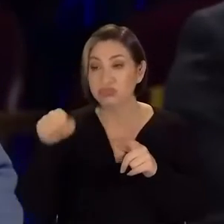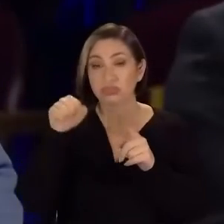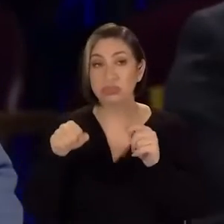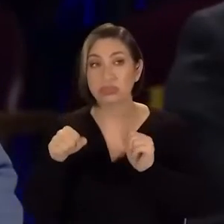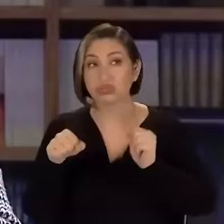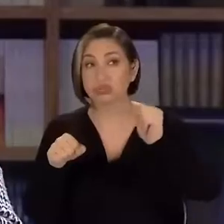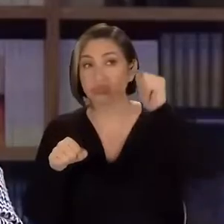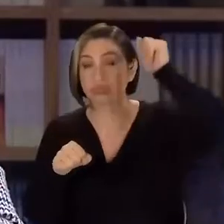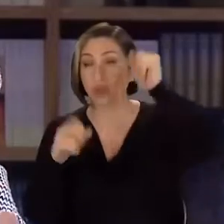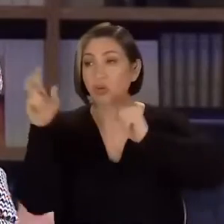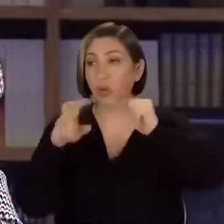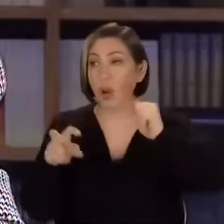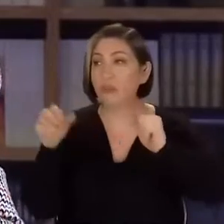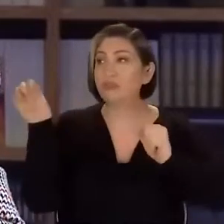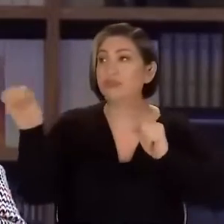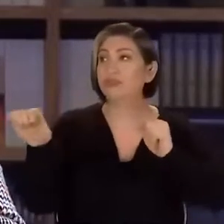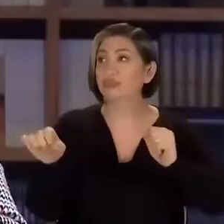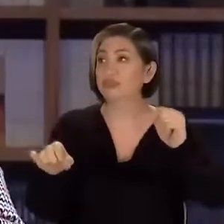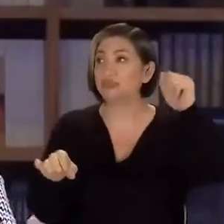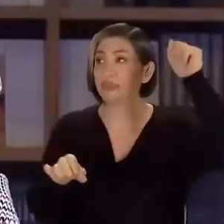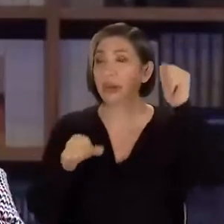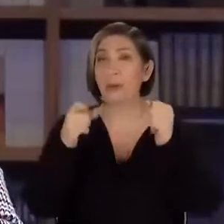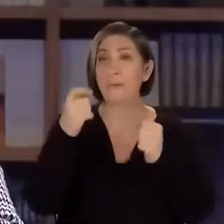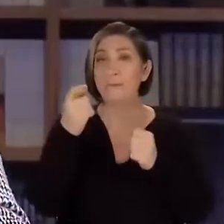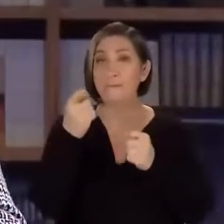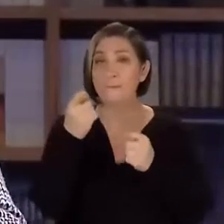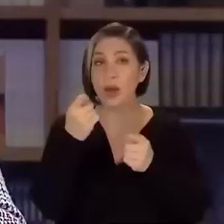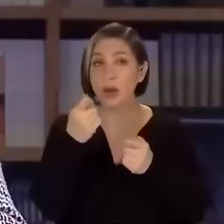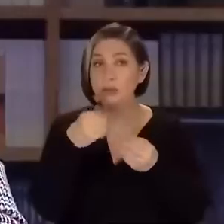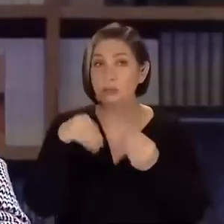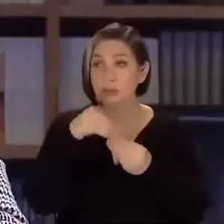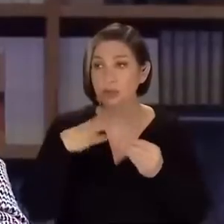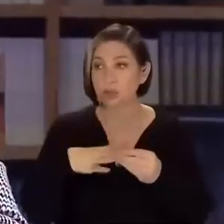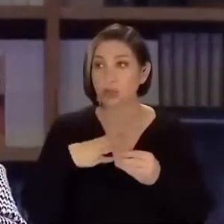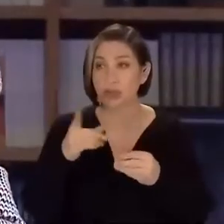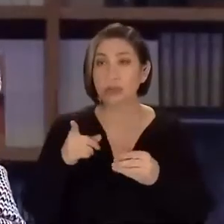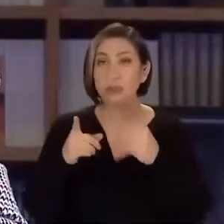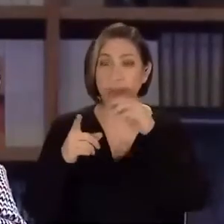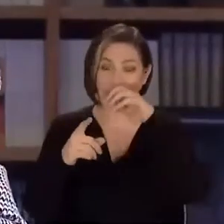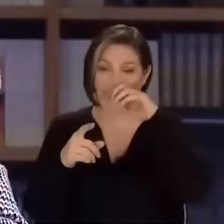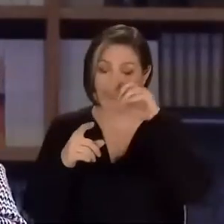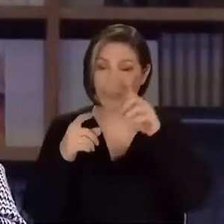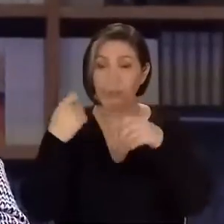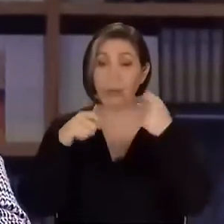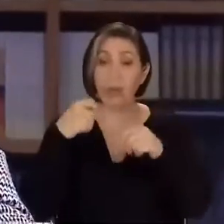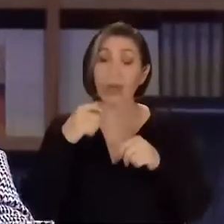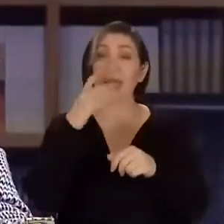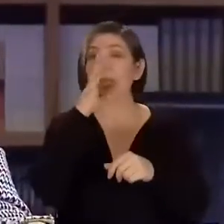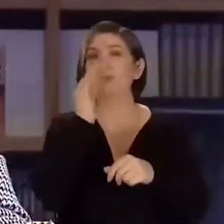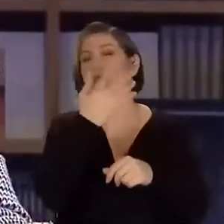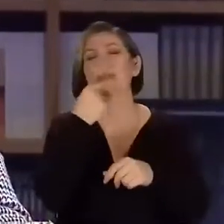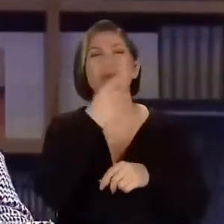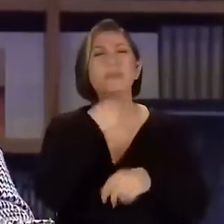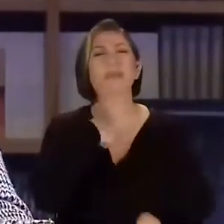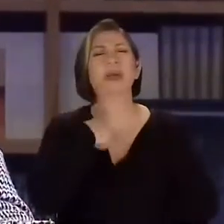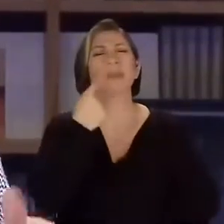Doları filan da geride bıraktı. Hani sen de para speküle etmeye yakın bir kimsen dersin ki işte bankana bilmem niye kimse dersin